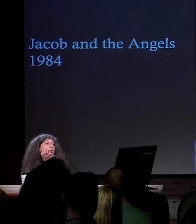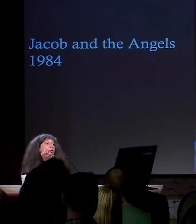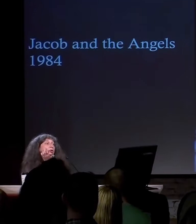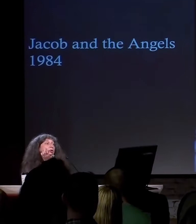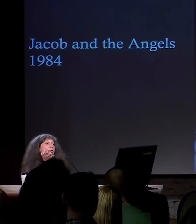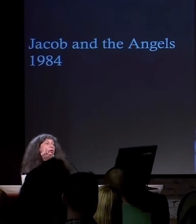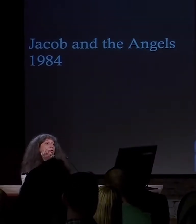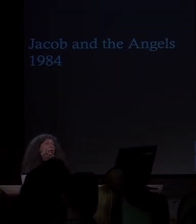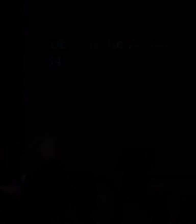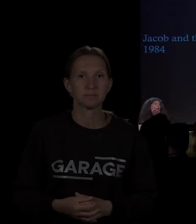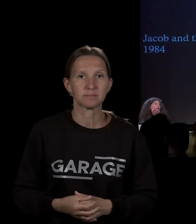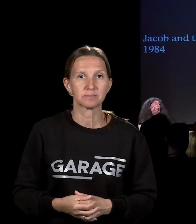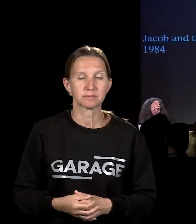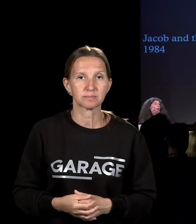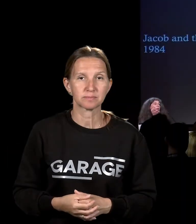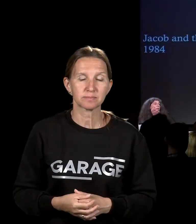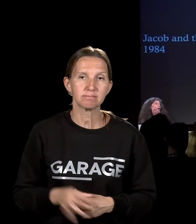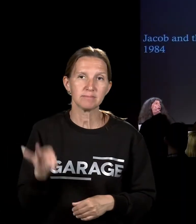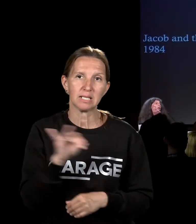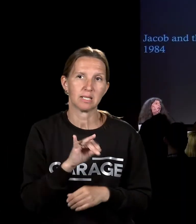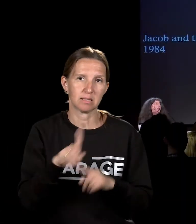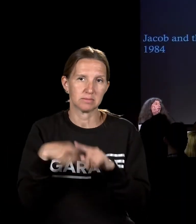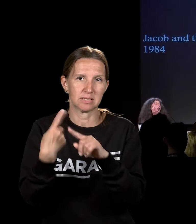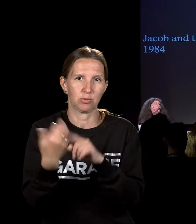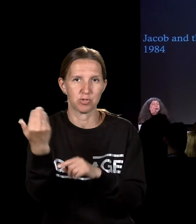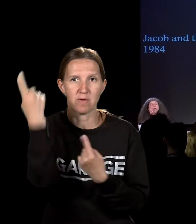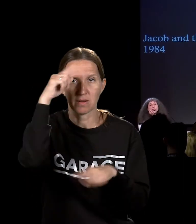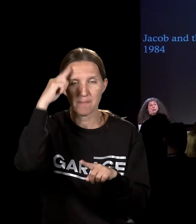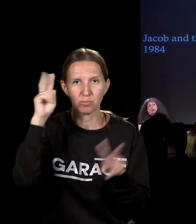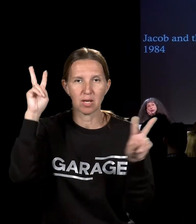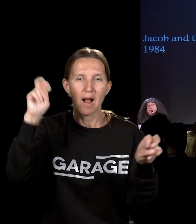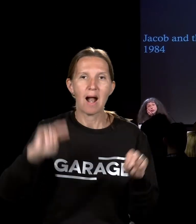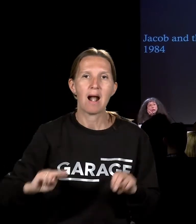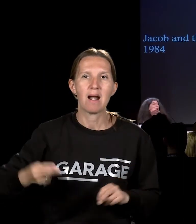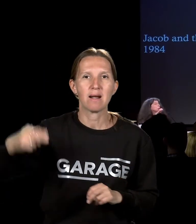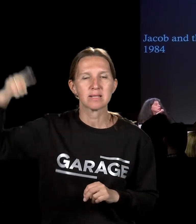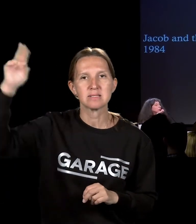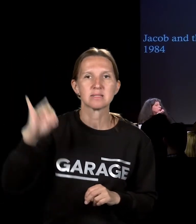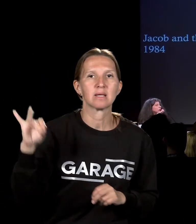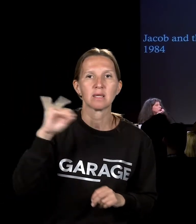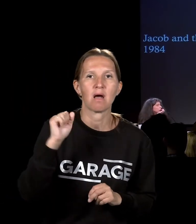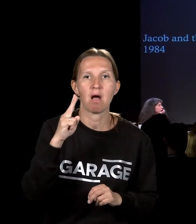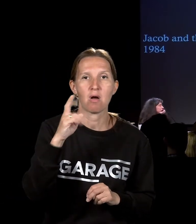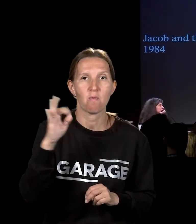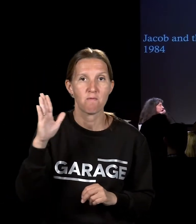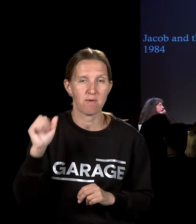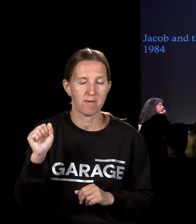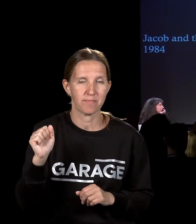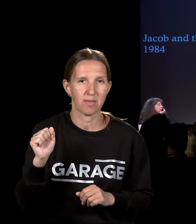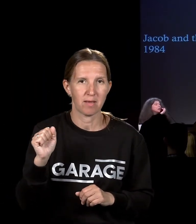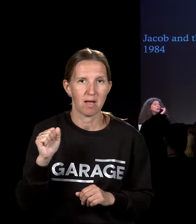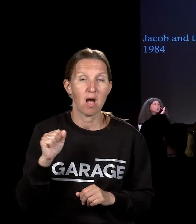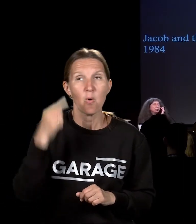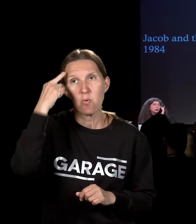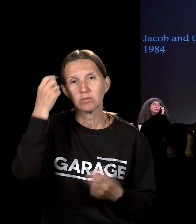по-видимому, звёзды. Он делает лестницу Иакова, которая совершенно